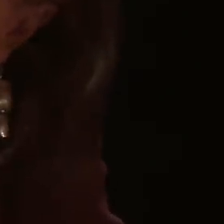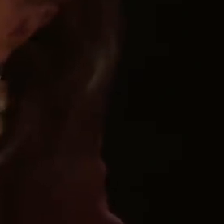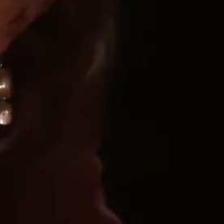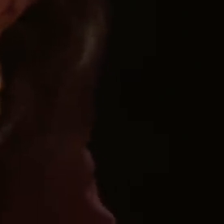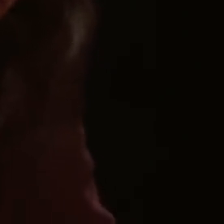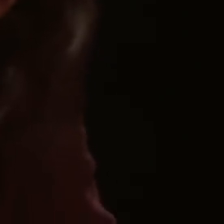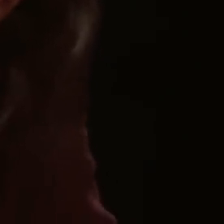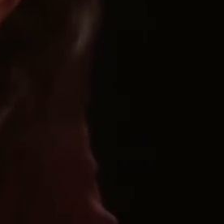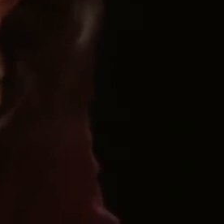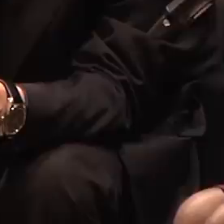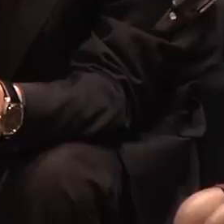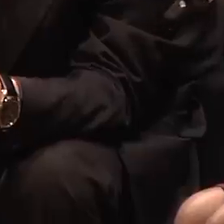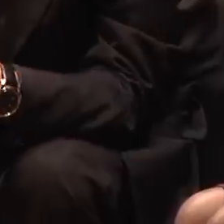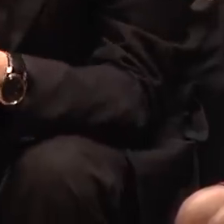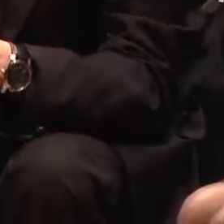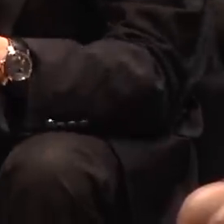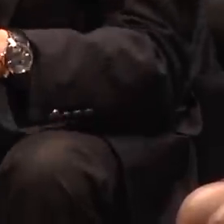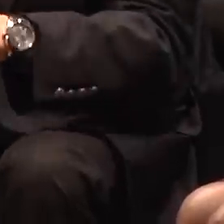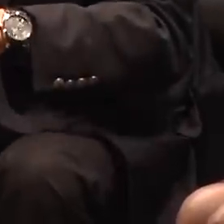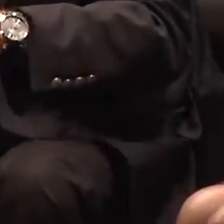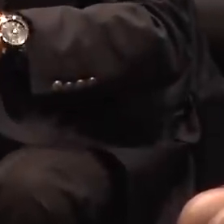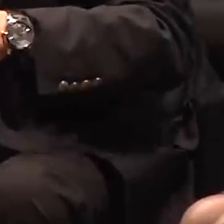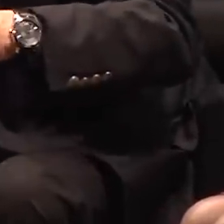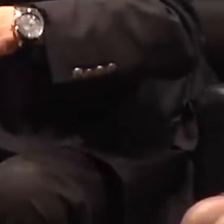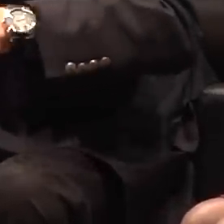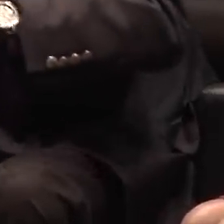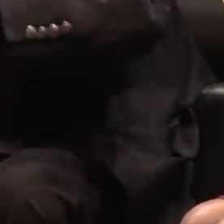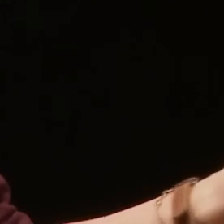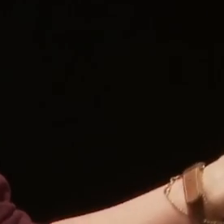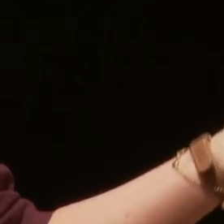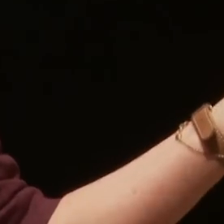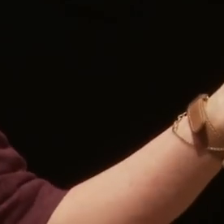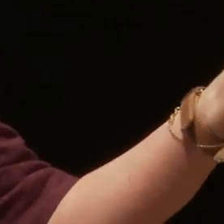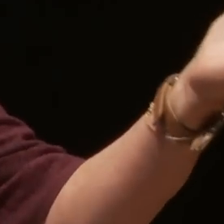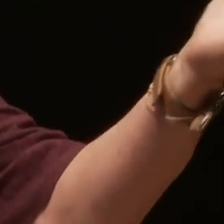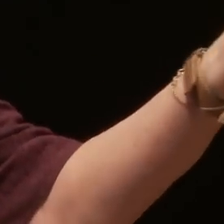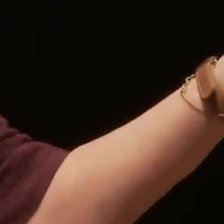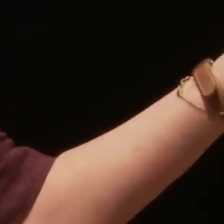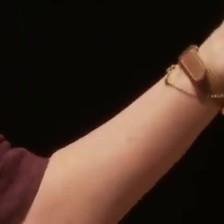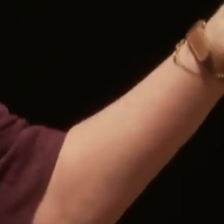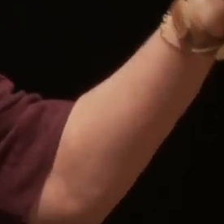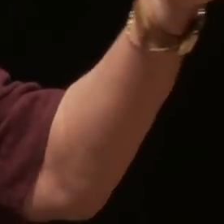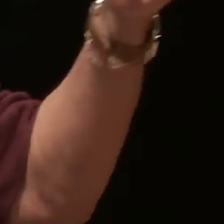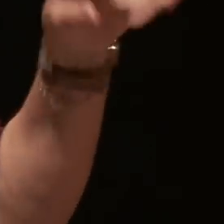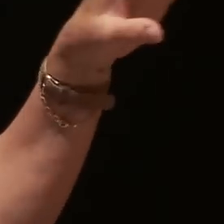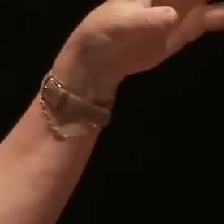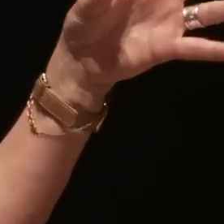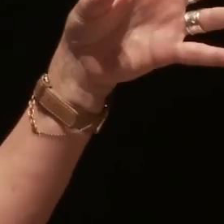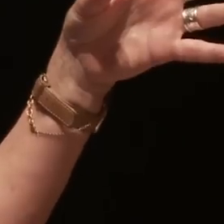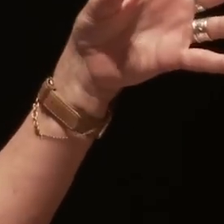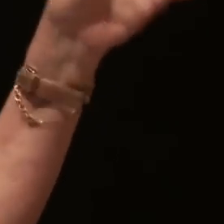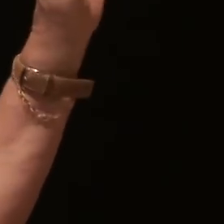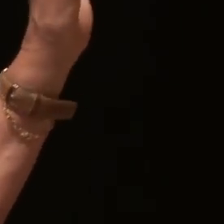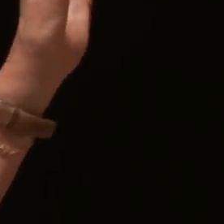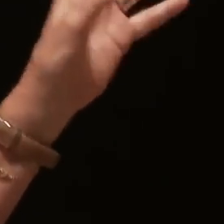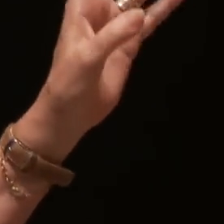Sandra. Vous allez faire l'intervieweur maintenant, Pierre aussi. Mais je ne sais pas, si vous avez tout de suite envie de réagir ou envie de poser